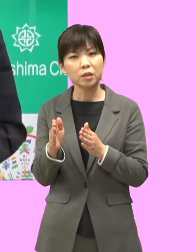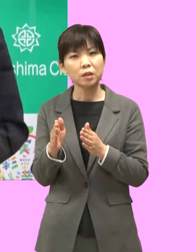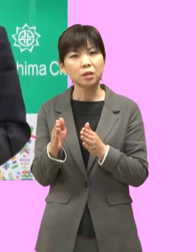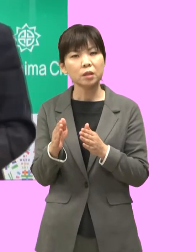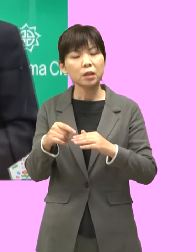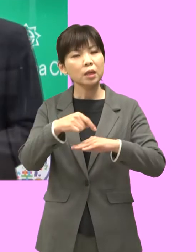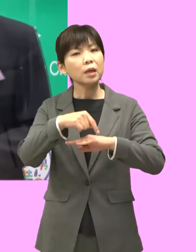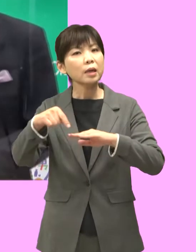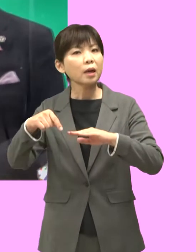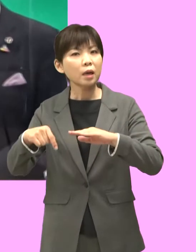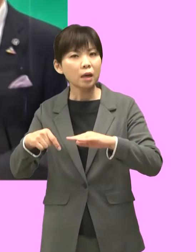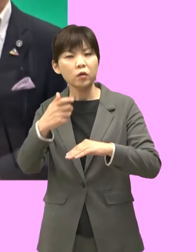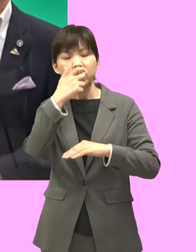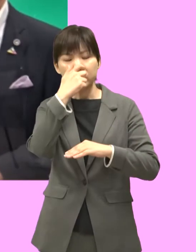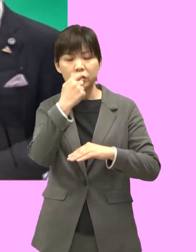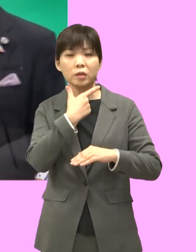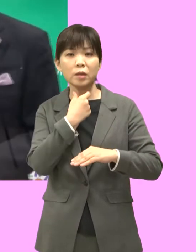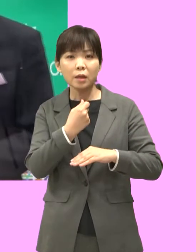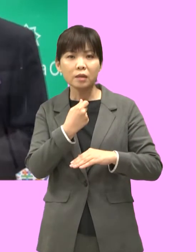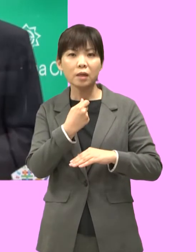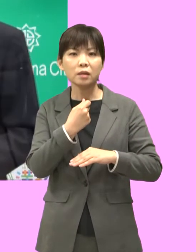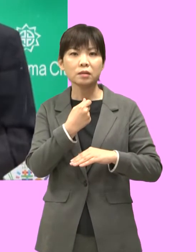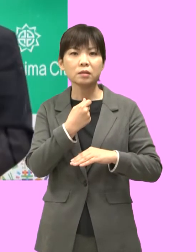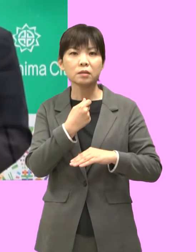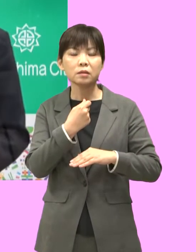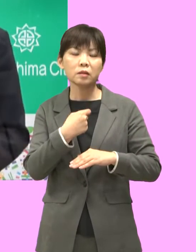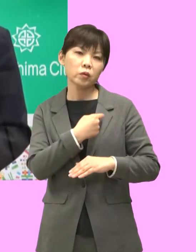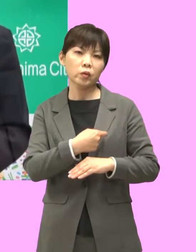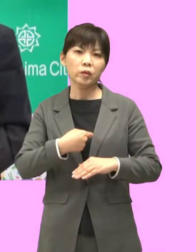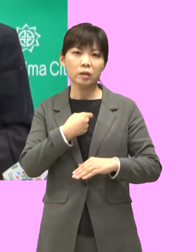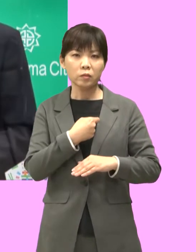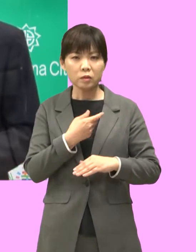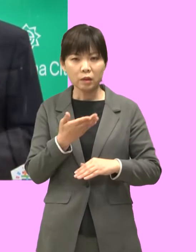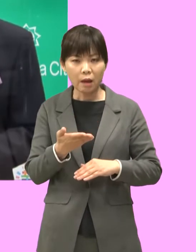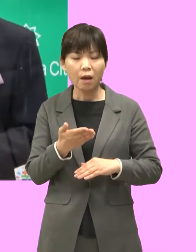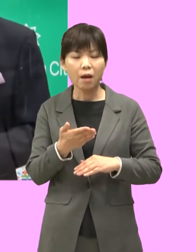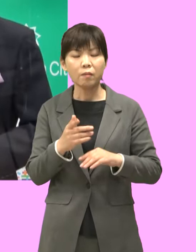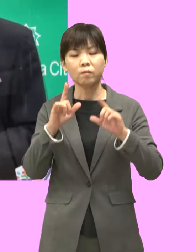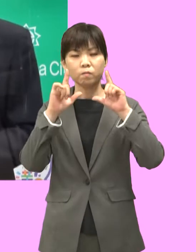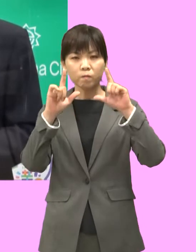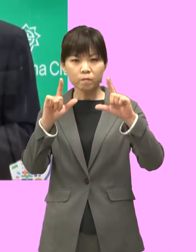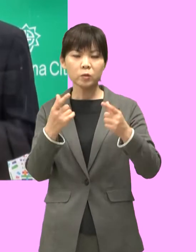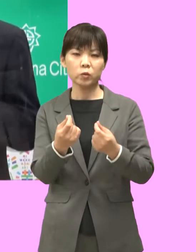こう計画をまあ充実させていきたいというようなまあスタンスなんでしょうか。 そうですね、